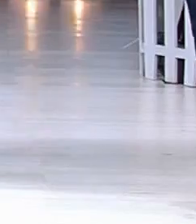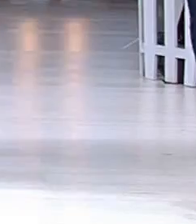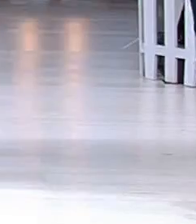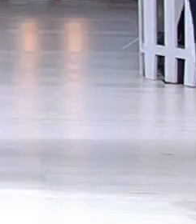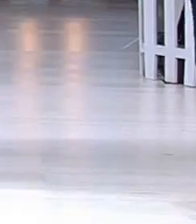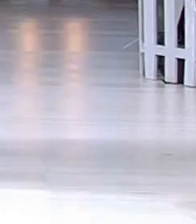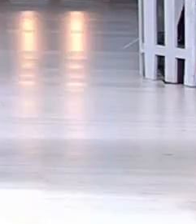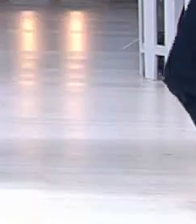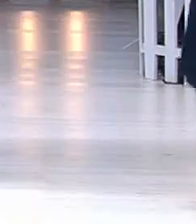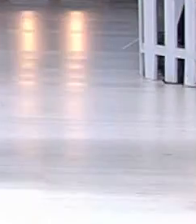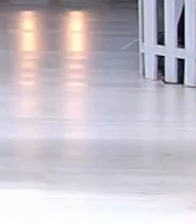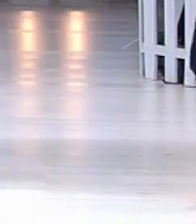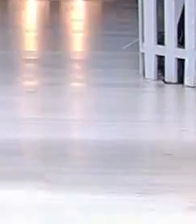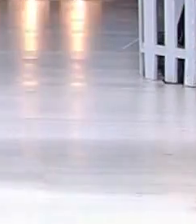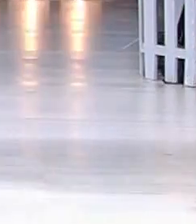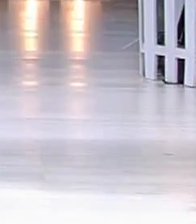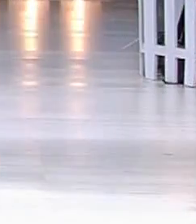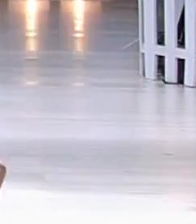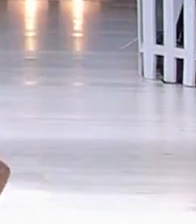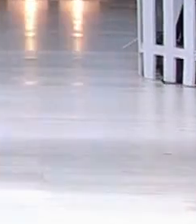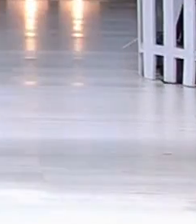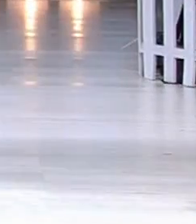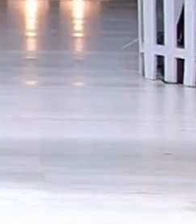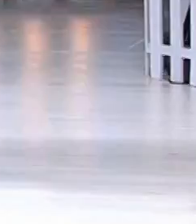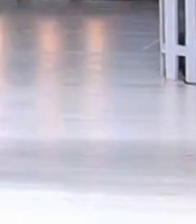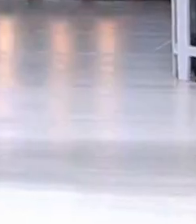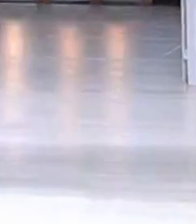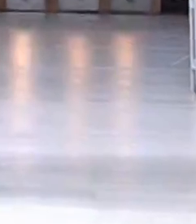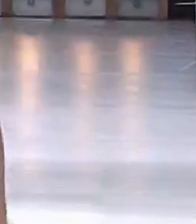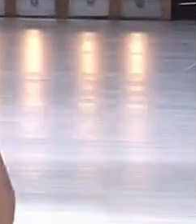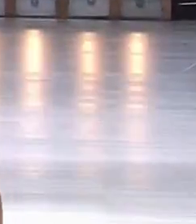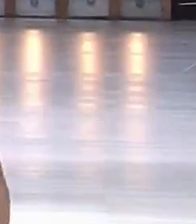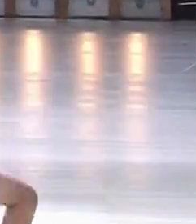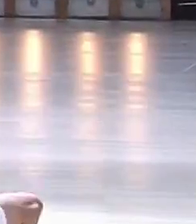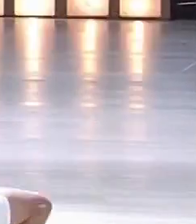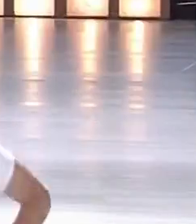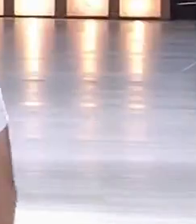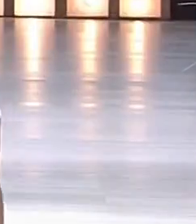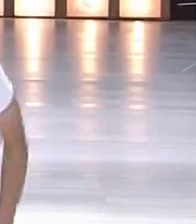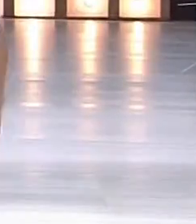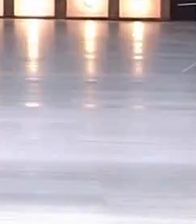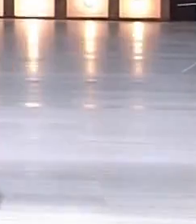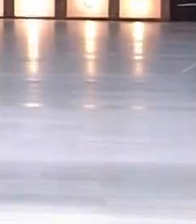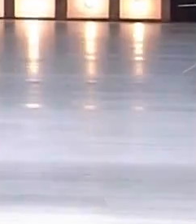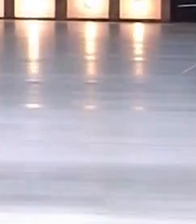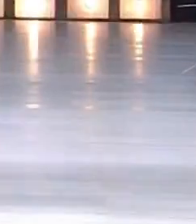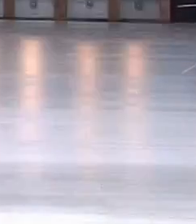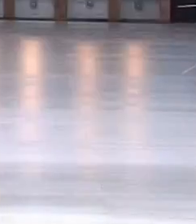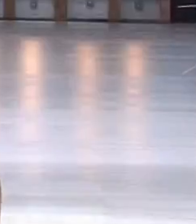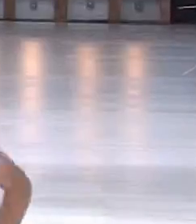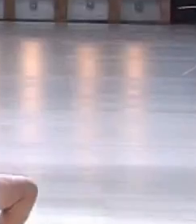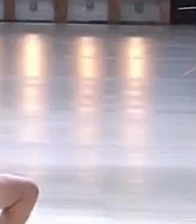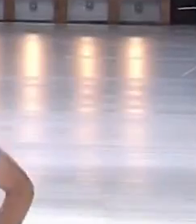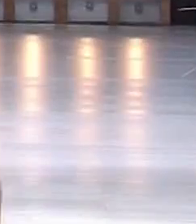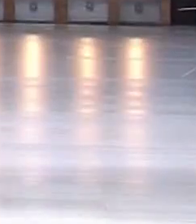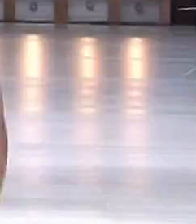，Go！ 呜呼，喂嘿， 呜呼，喂嘿，呜呼，